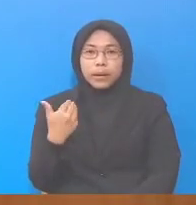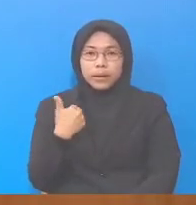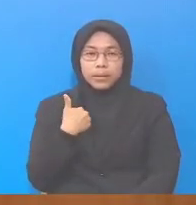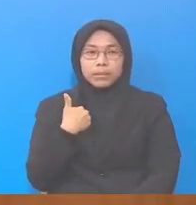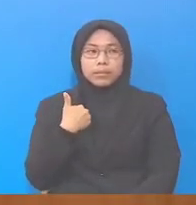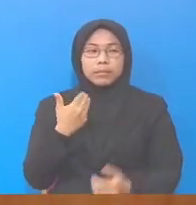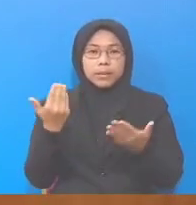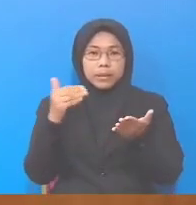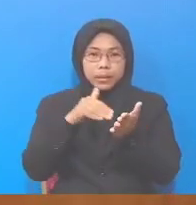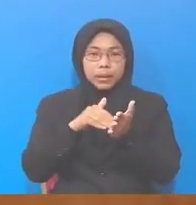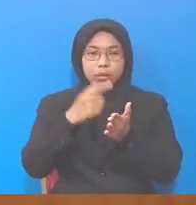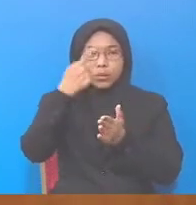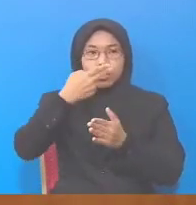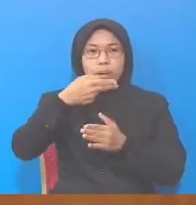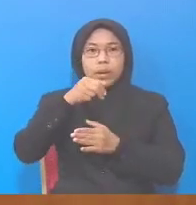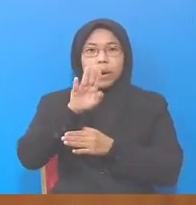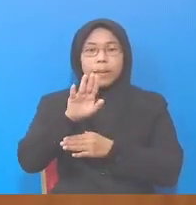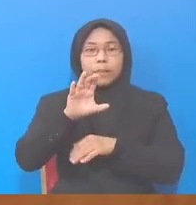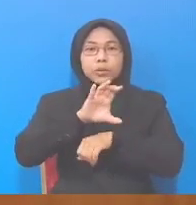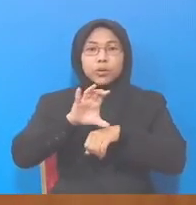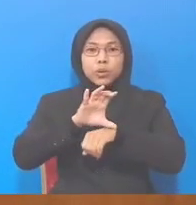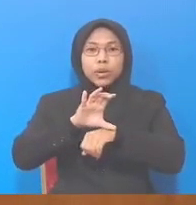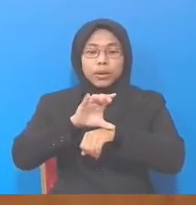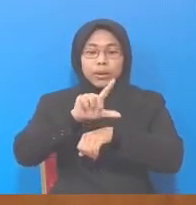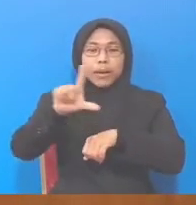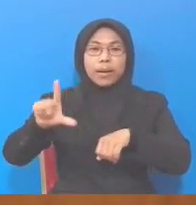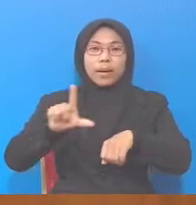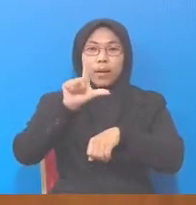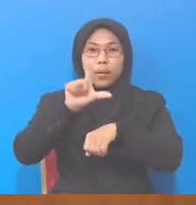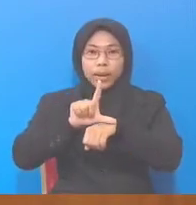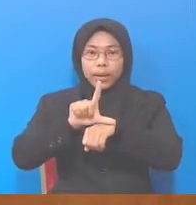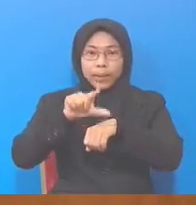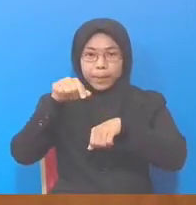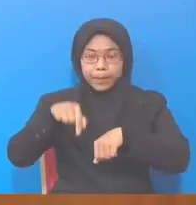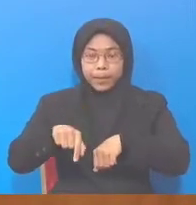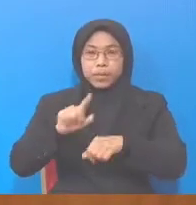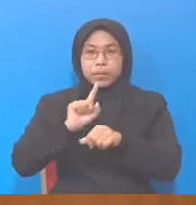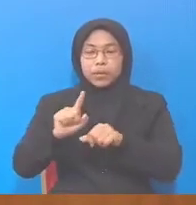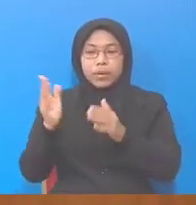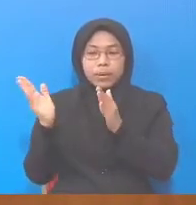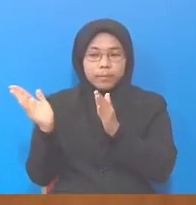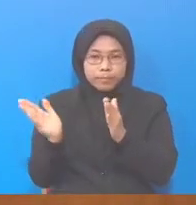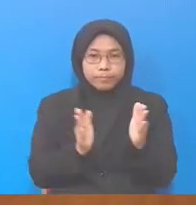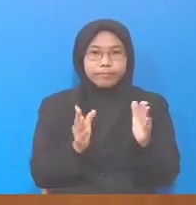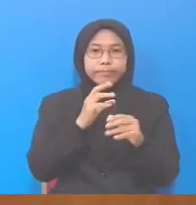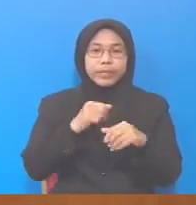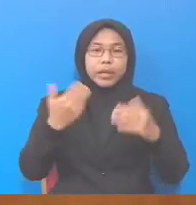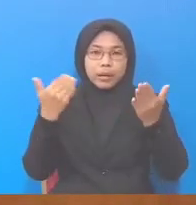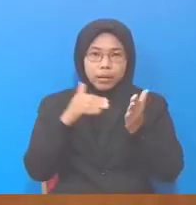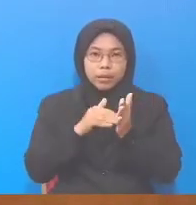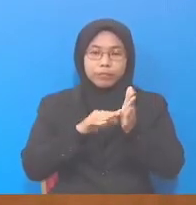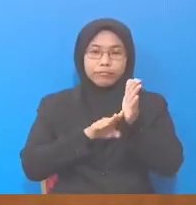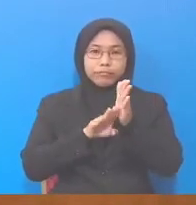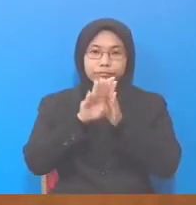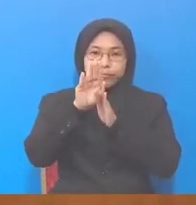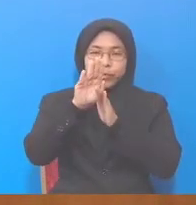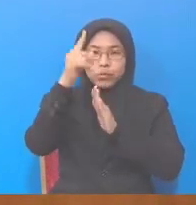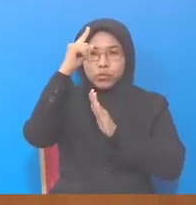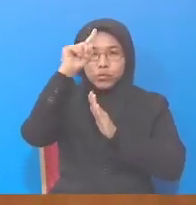membujur dan hap coklat di pulau Langkawi ini akan merancangkan pembangunan